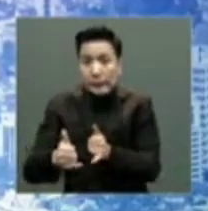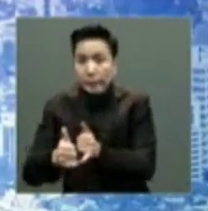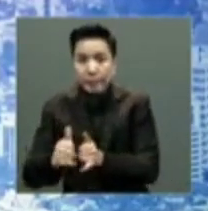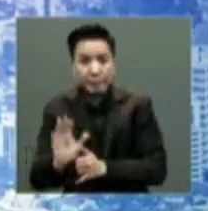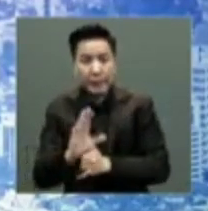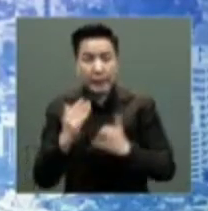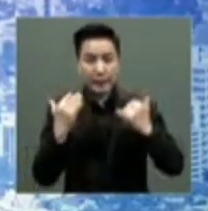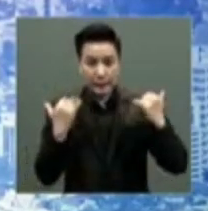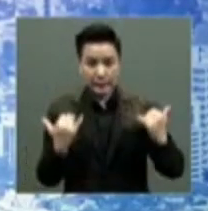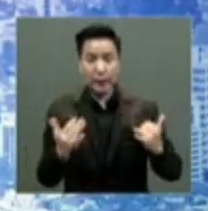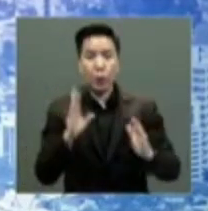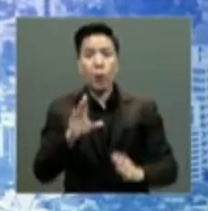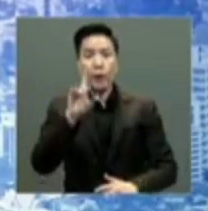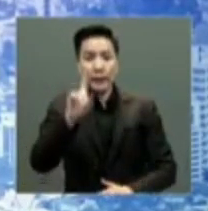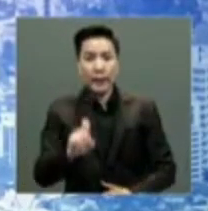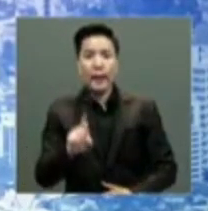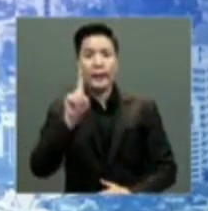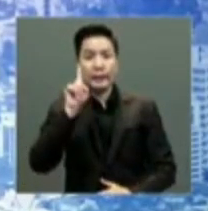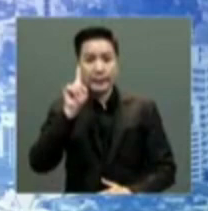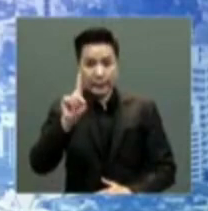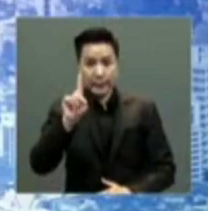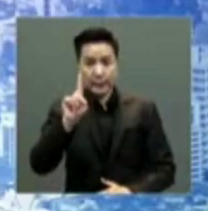แต่ก็ต้องดูแลด้วยจะไปใกล้คนที่เป็นผู้สูงอายุเมื่อรายงานวันนี้เสียชีวิต1